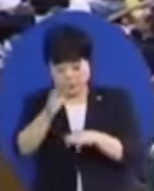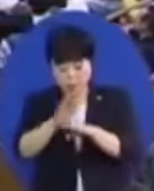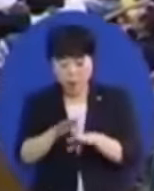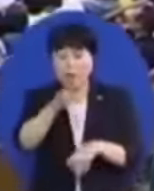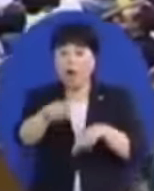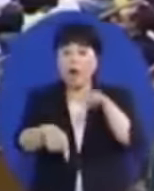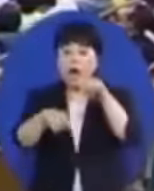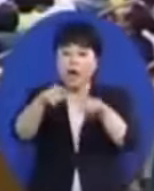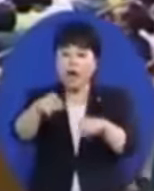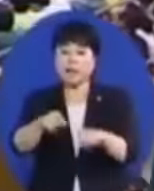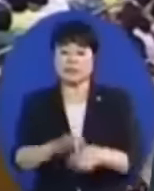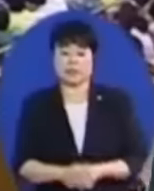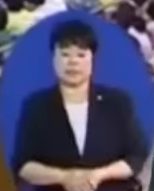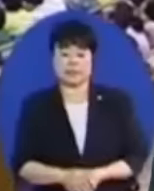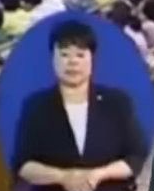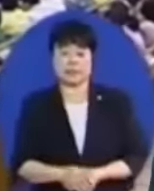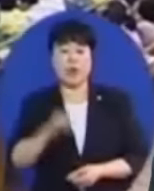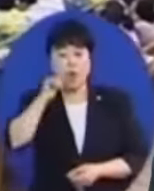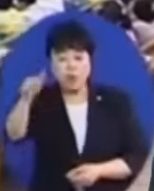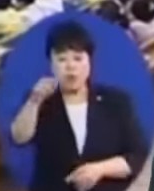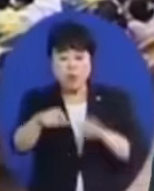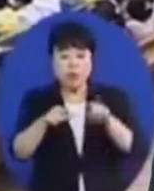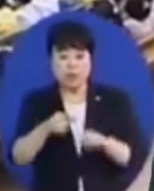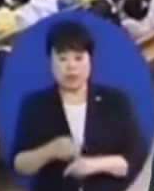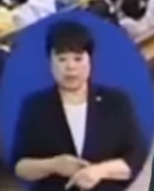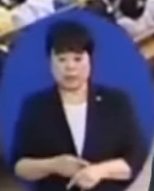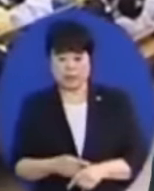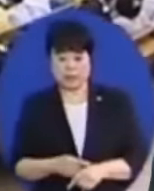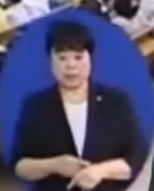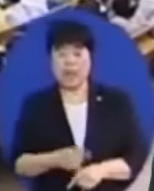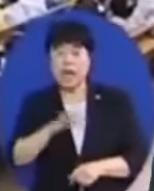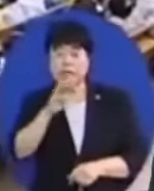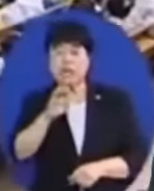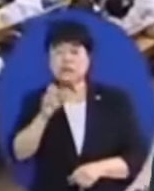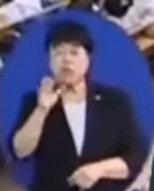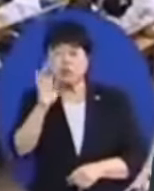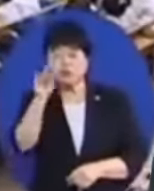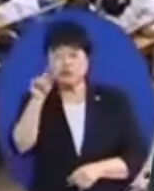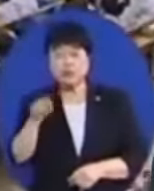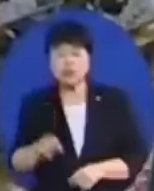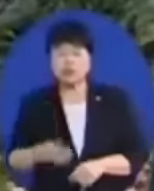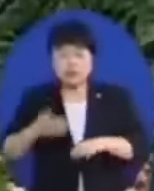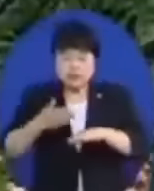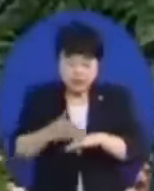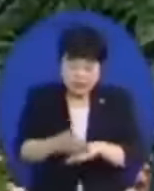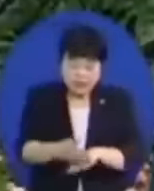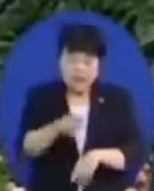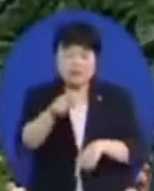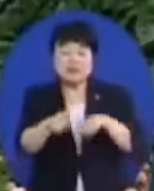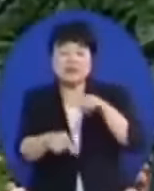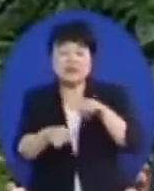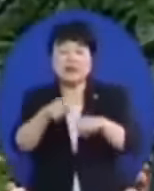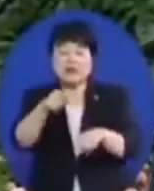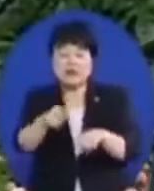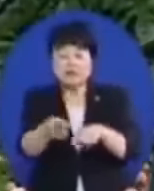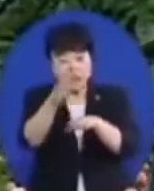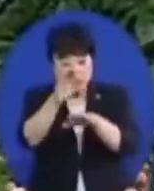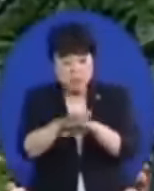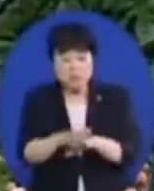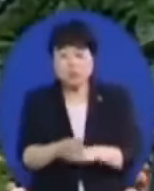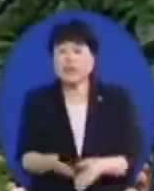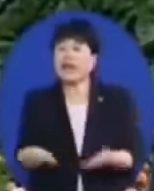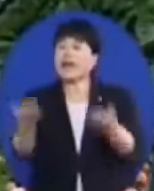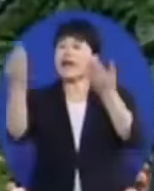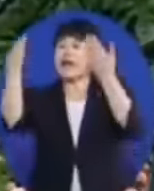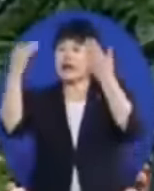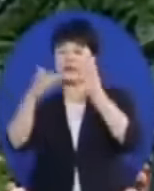거리는 보통 사람들로 5분이면 가는데 그는 45분이 걸렸습니다. 예배가 끝나면 그녀는 성도들이 다 빠져나갈